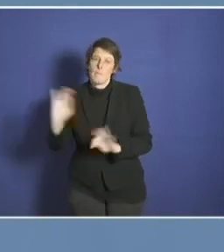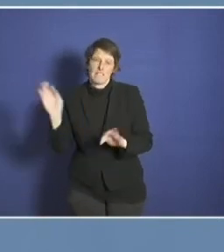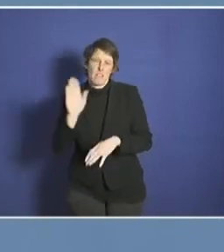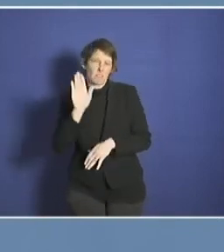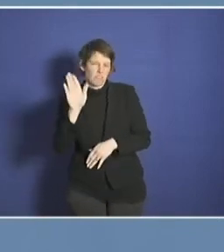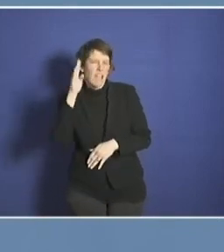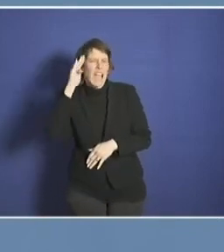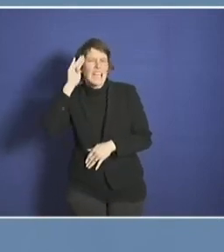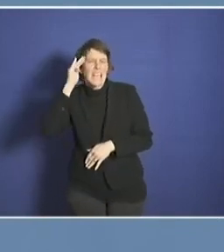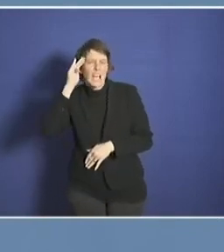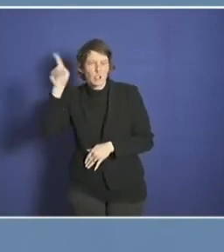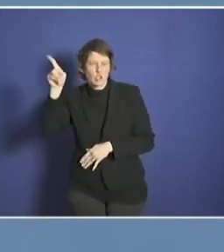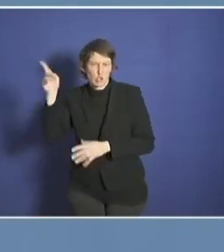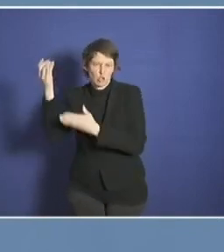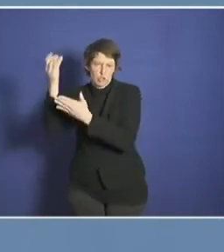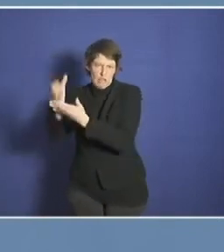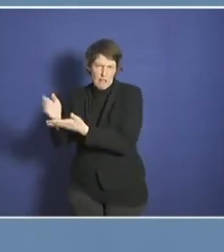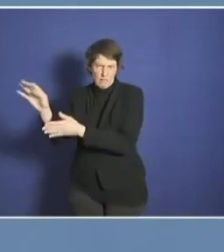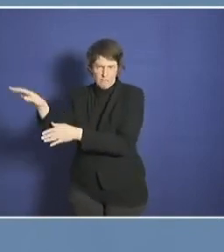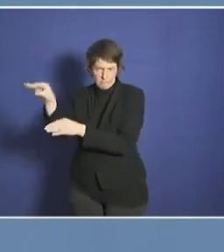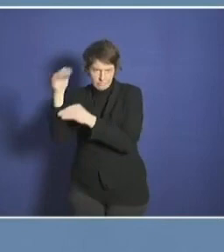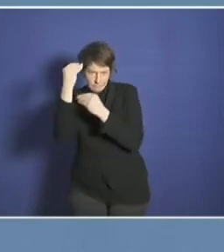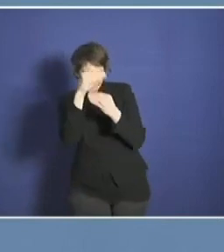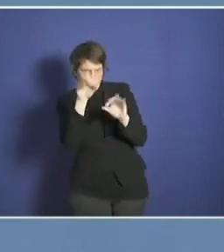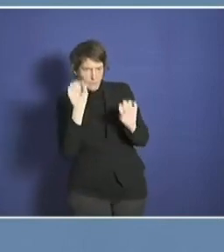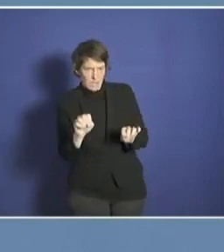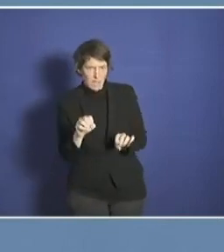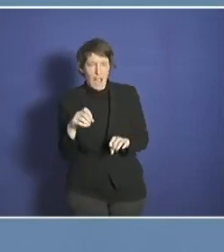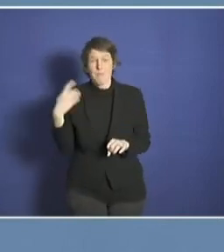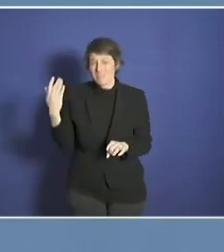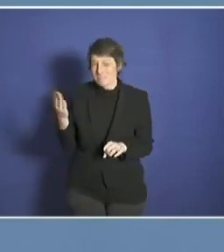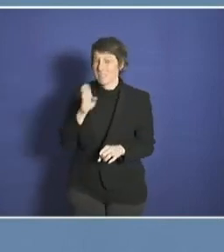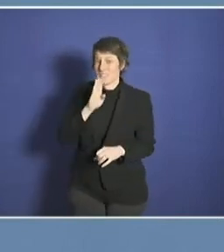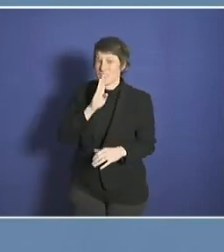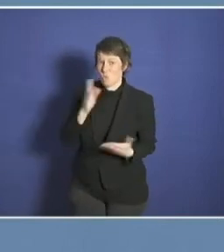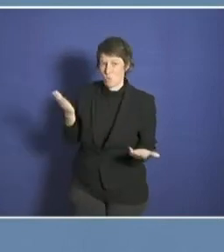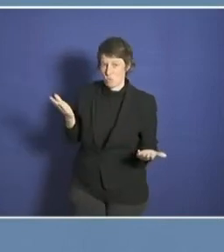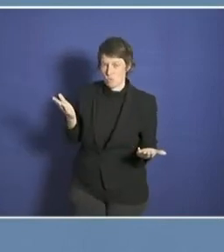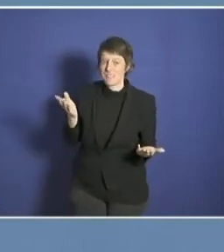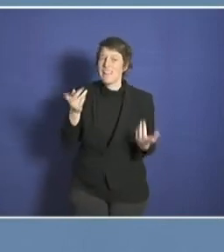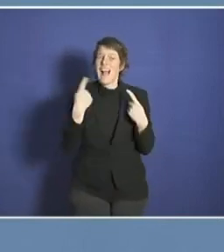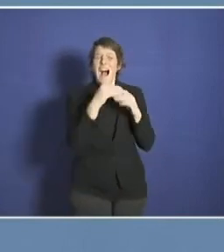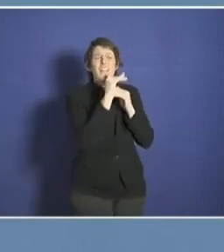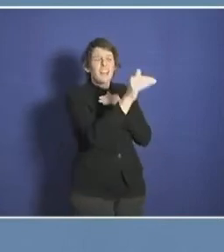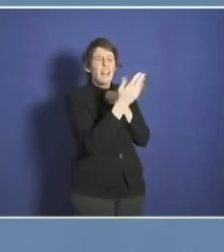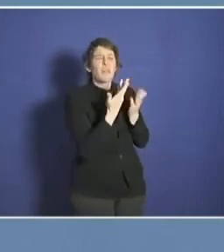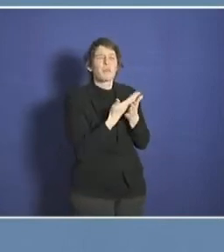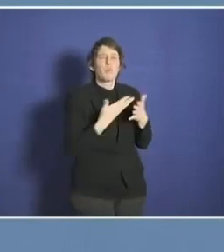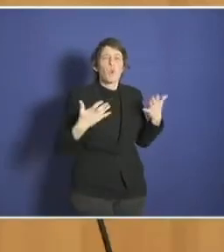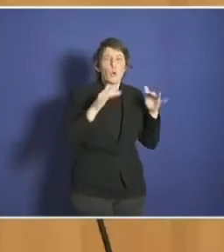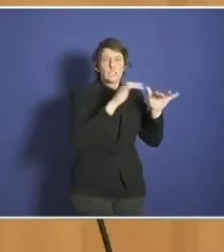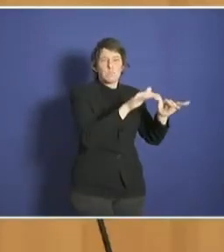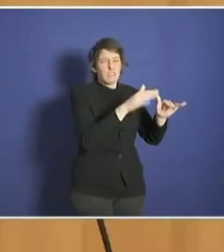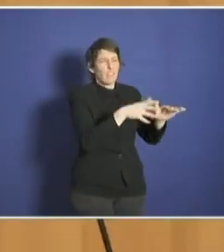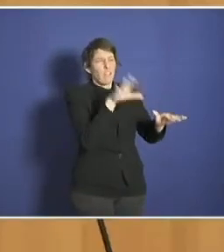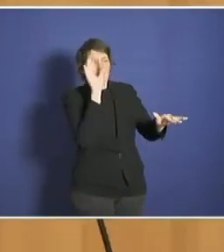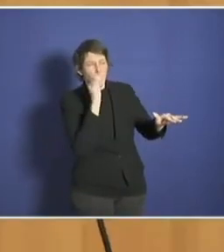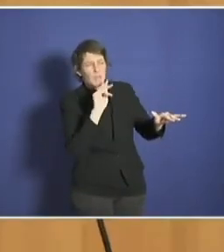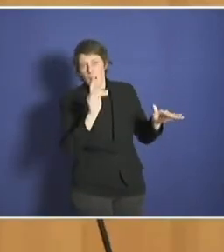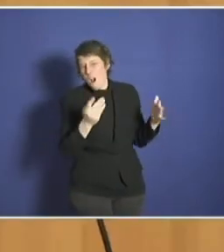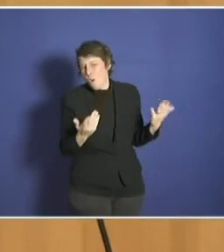irische Stellen. Es ist jedenfalls genug. Auch das, was wir aus anderen Ländern, aus Großbritannien hören, und das,